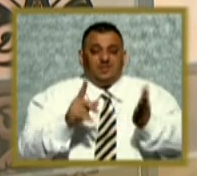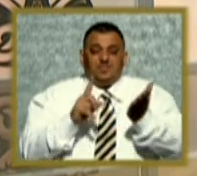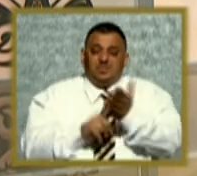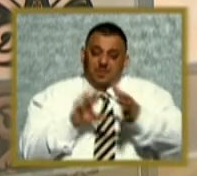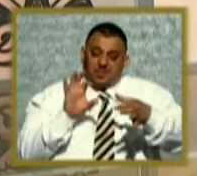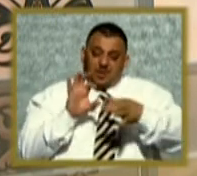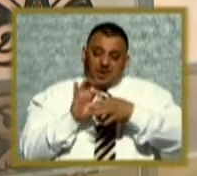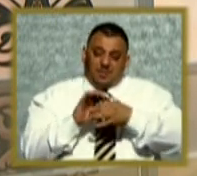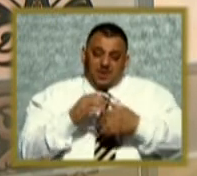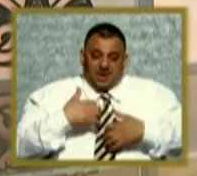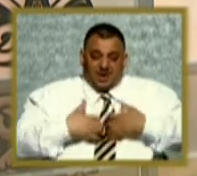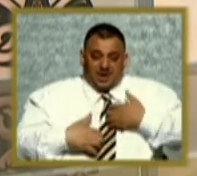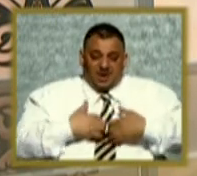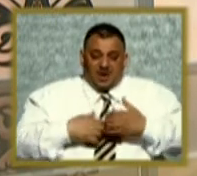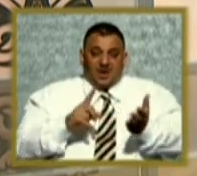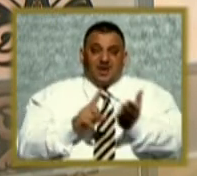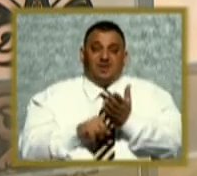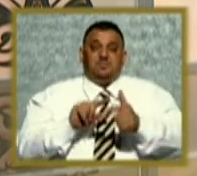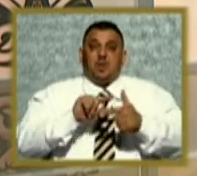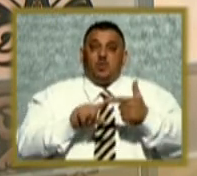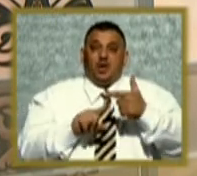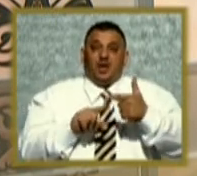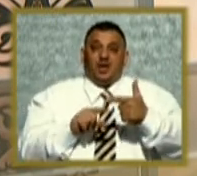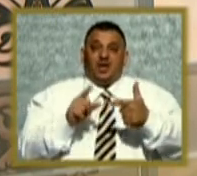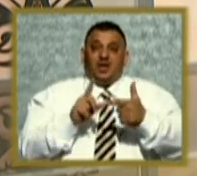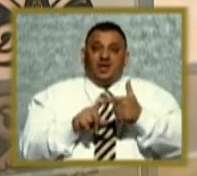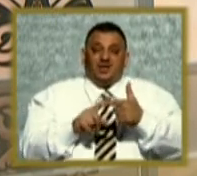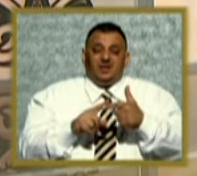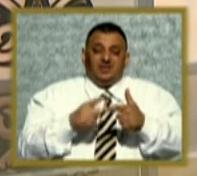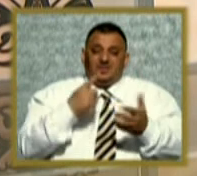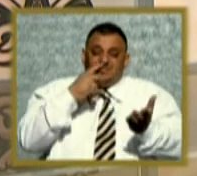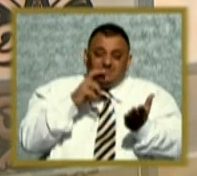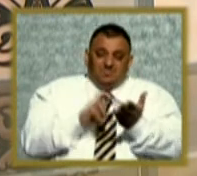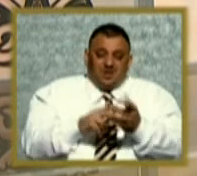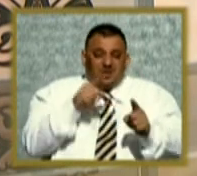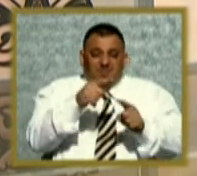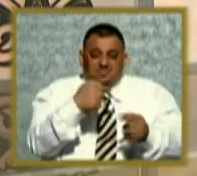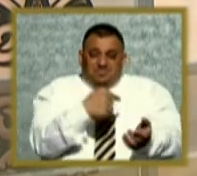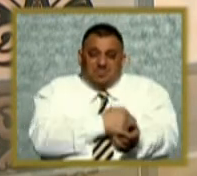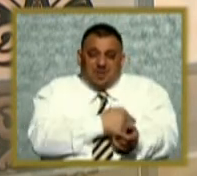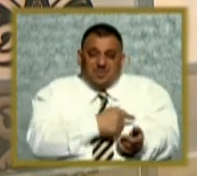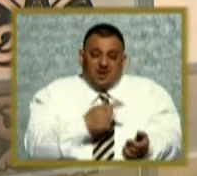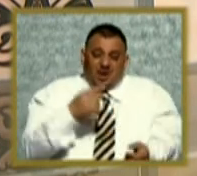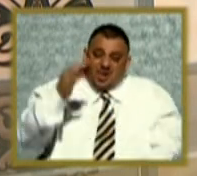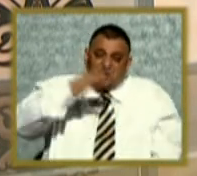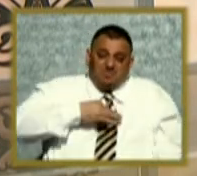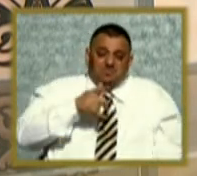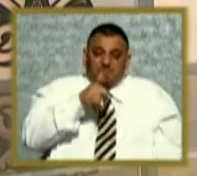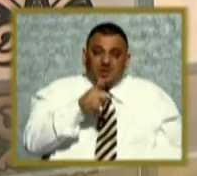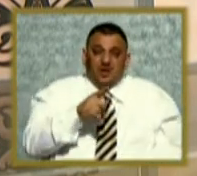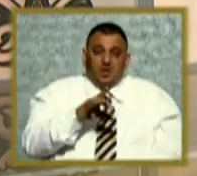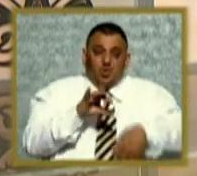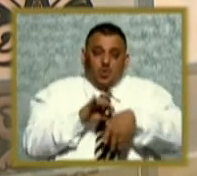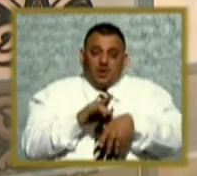مرتبطيها بالحالة النفسية، ولا أنه يعني ما حد يثق أنه بهذا الشخص أنه لا مبالغ يعني أنه